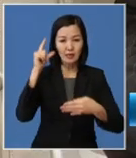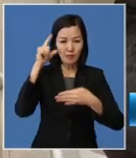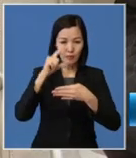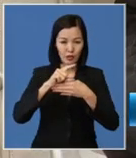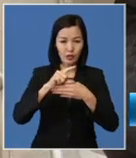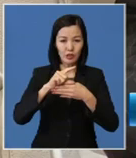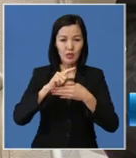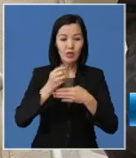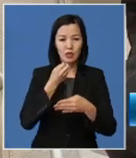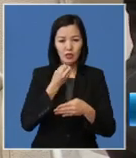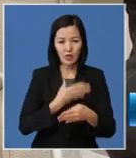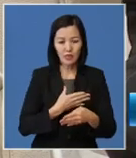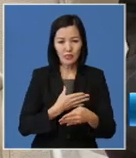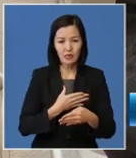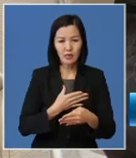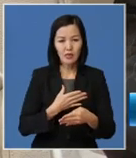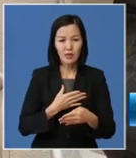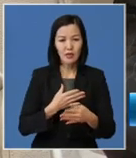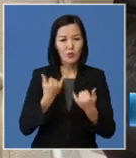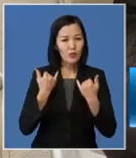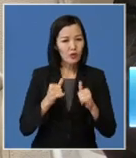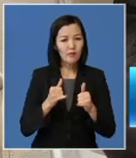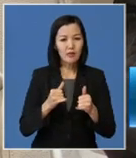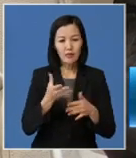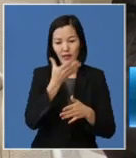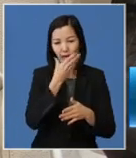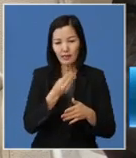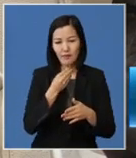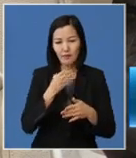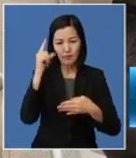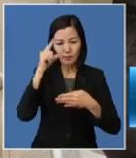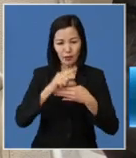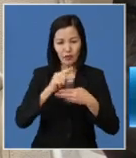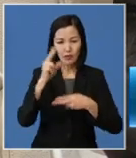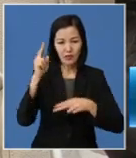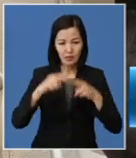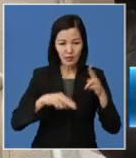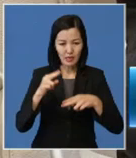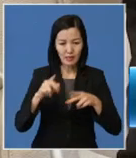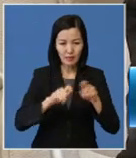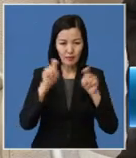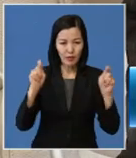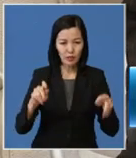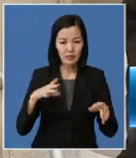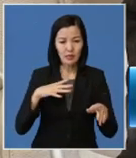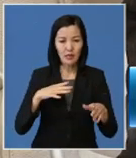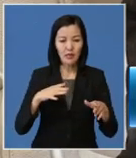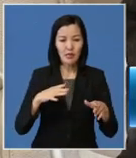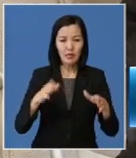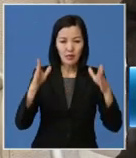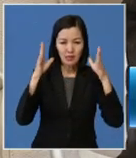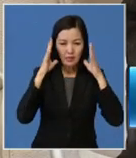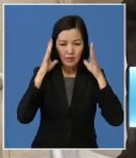жаман емес, жақсы, тамаша, тамаша мешіттер салынды, көрікті мешіттер салынды. Ислам